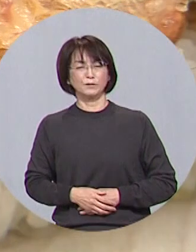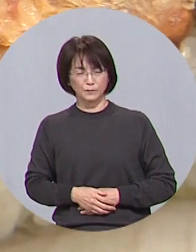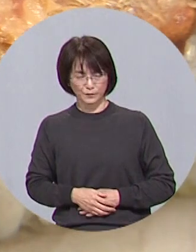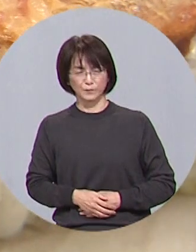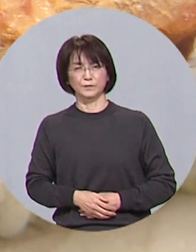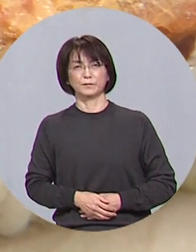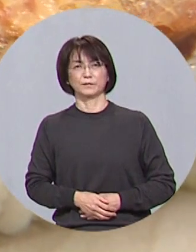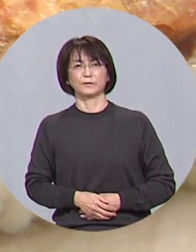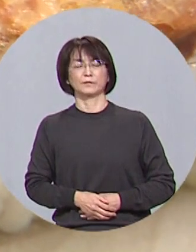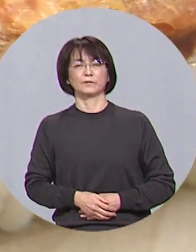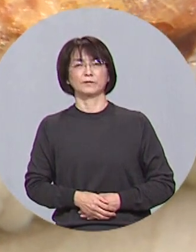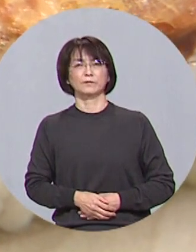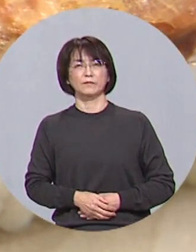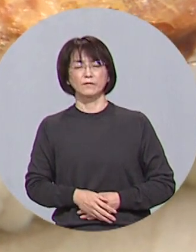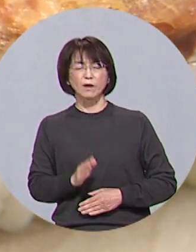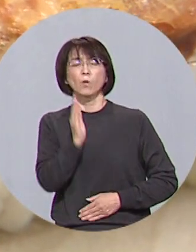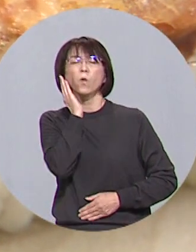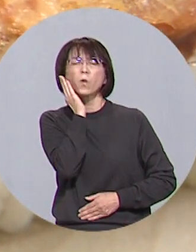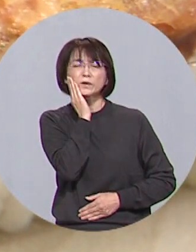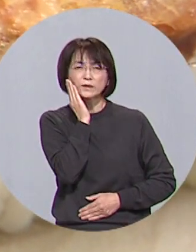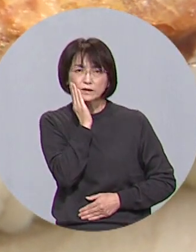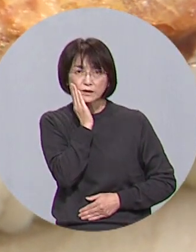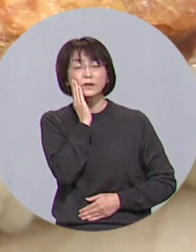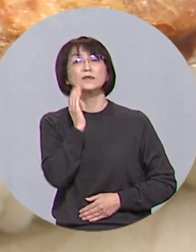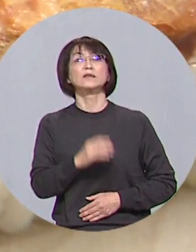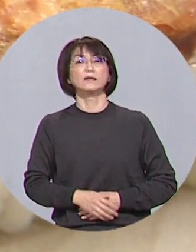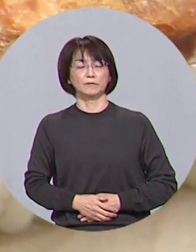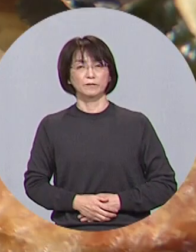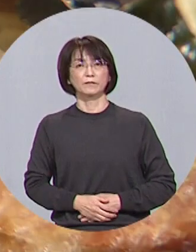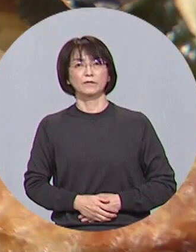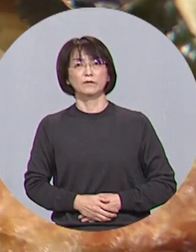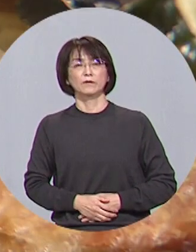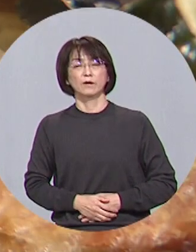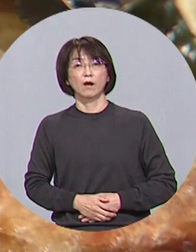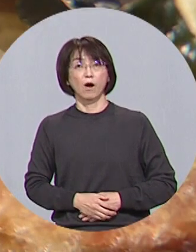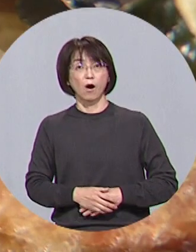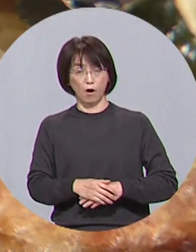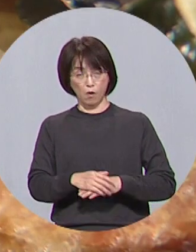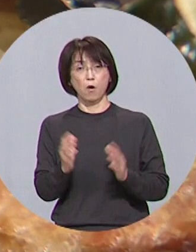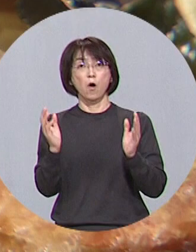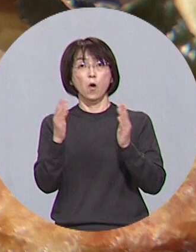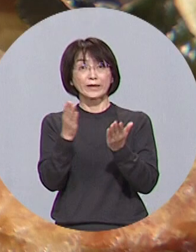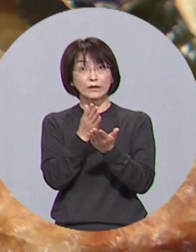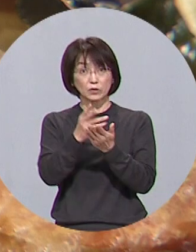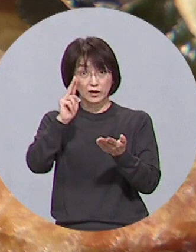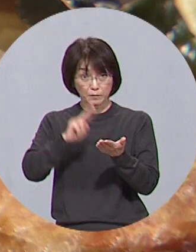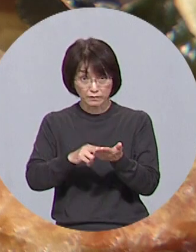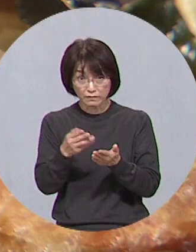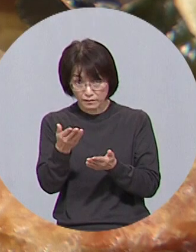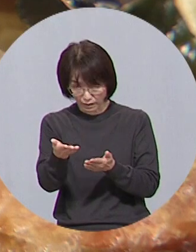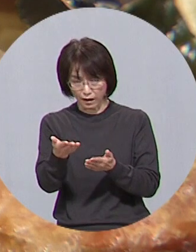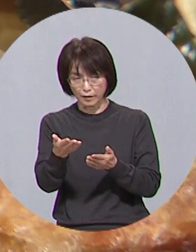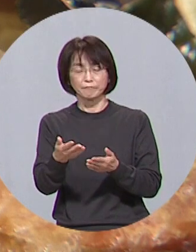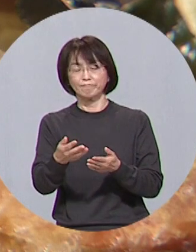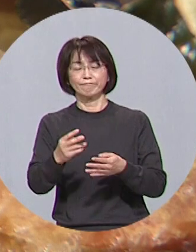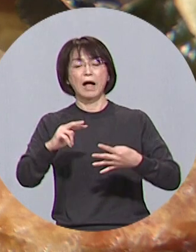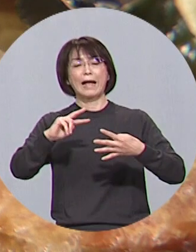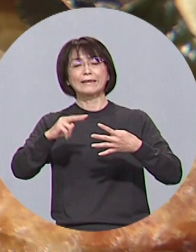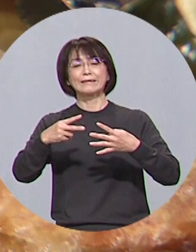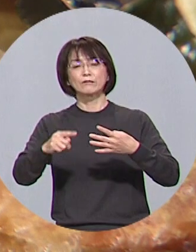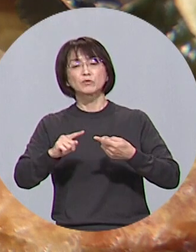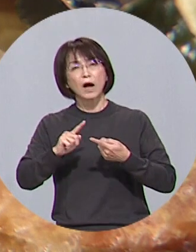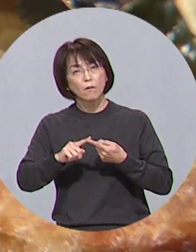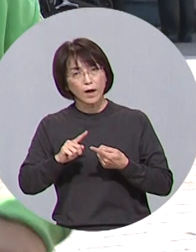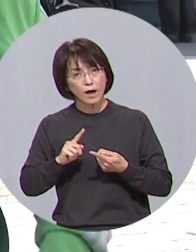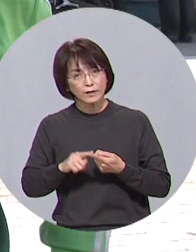る すごいですね。 おいしい、はい、そのお野菜たちは決まってるんですか。もう決まってないんですか。 あ、決まってないです、季節ごとに、 は い、な